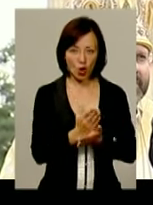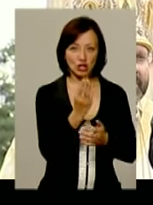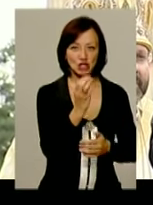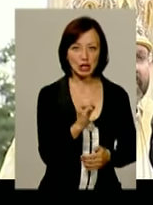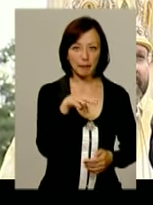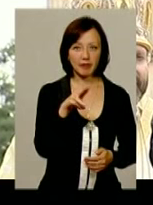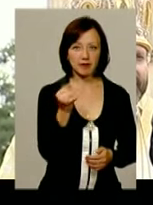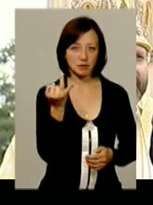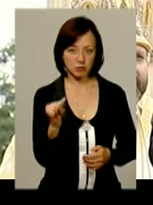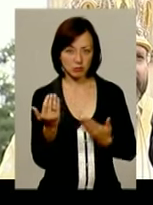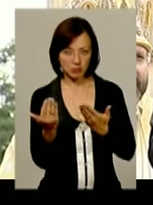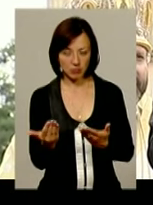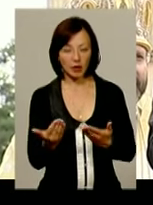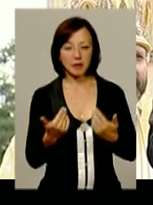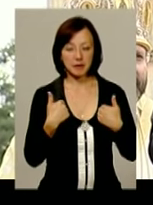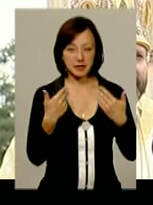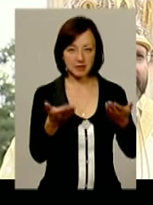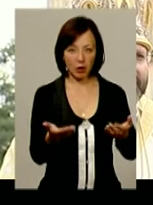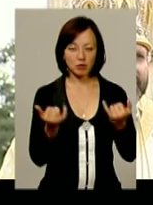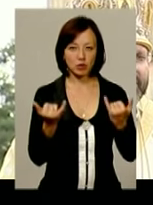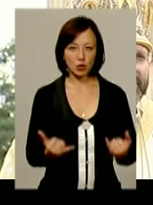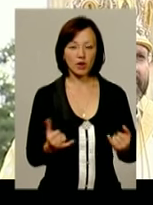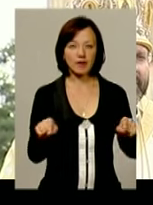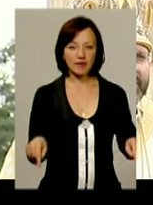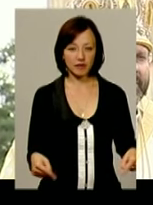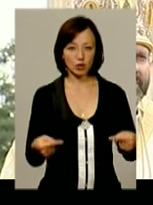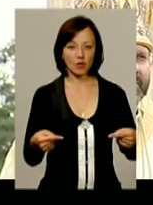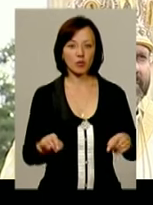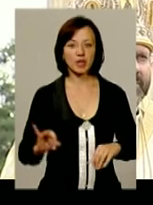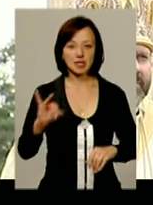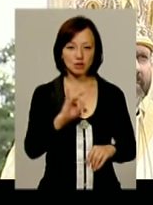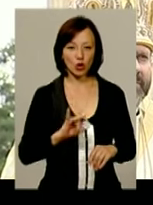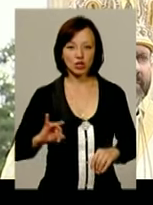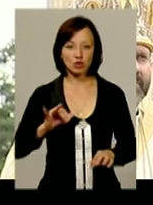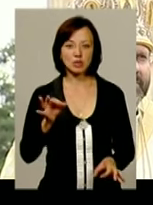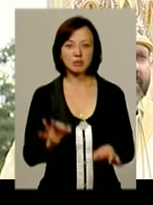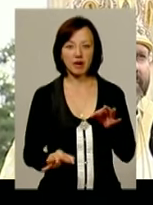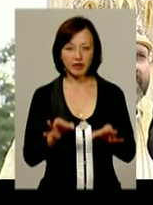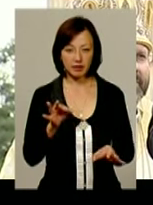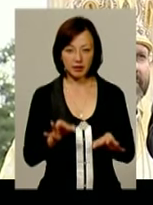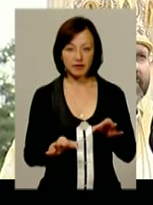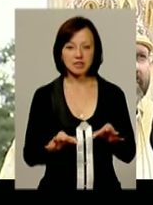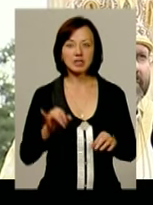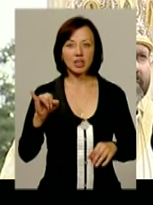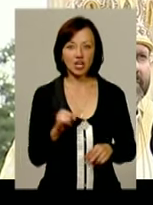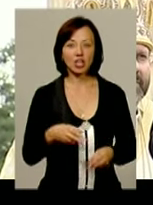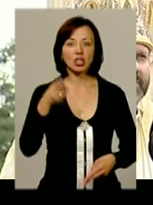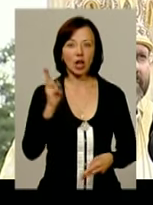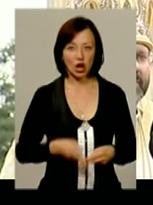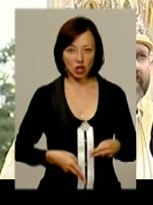Сьогодні і ми з вами відновлюємо історичну справедливість і